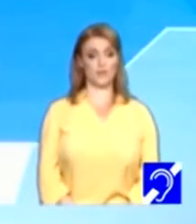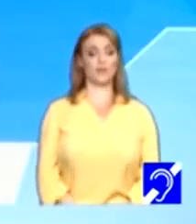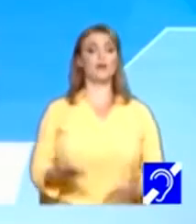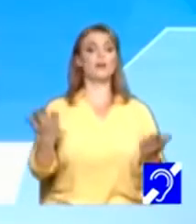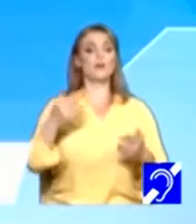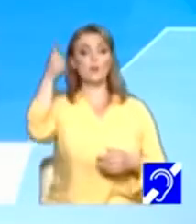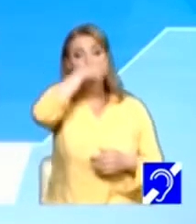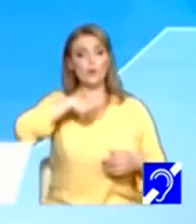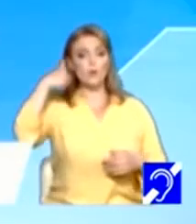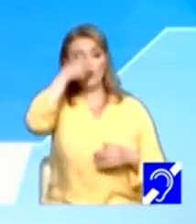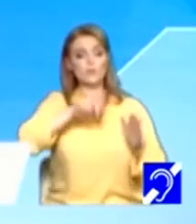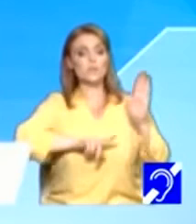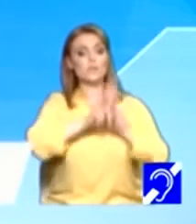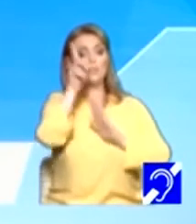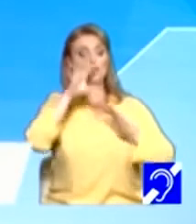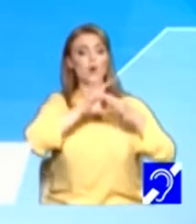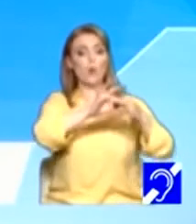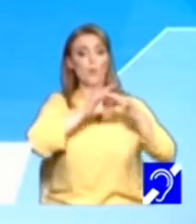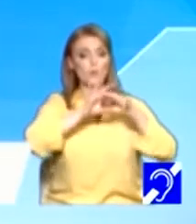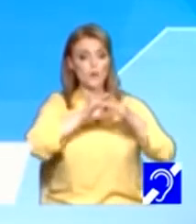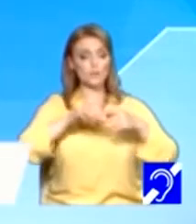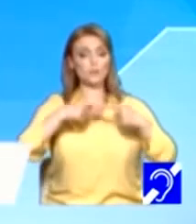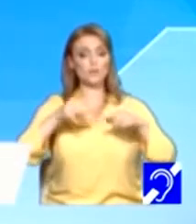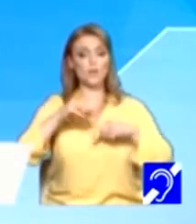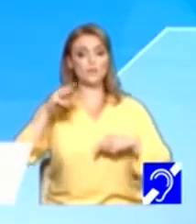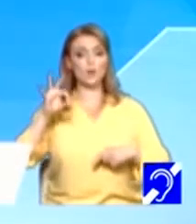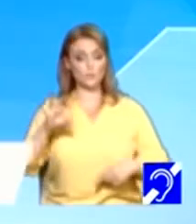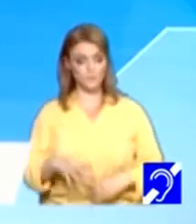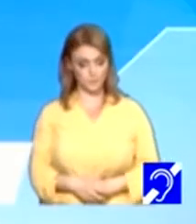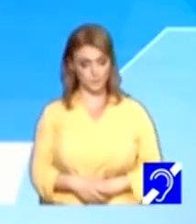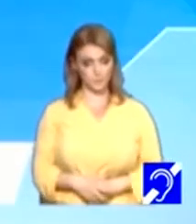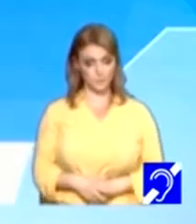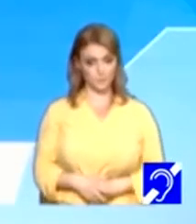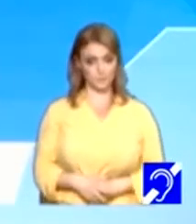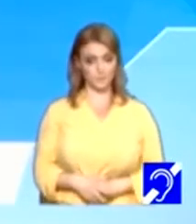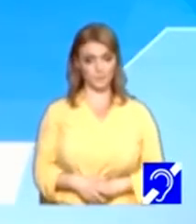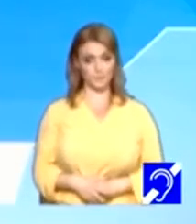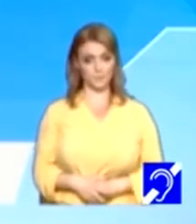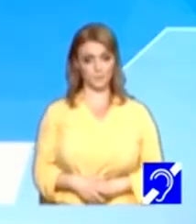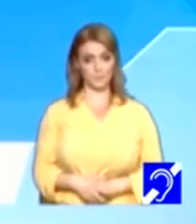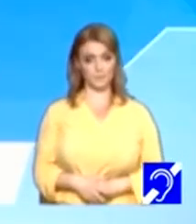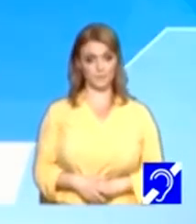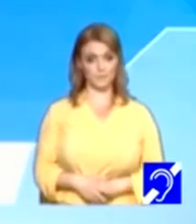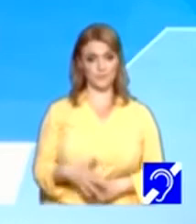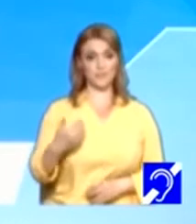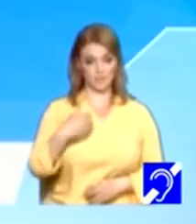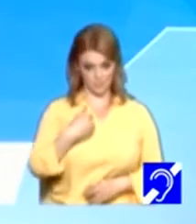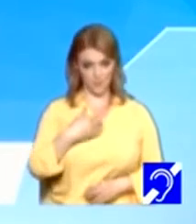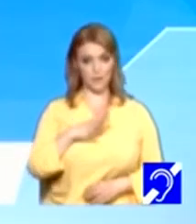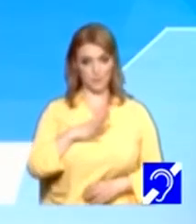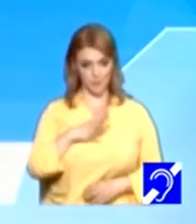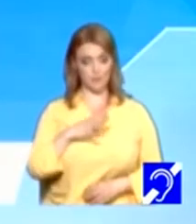pus bazele cooperării cu NATO prin semnarea programului Parteneriat pentru Pace. Întâmplarea face că tocmai am studiat și eu